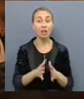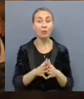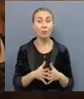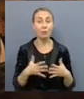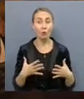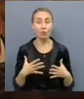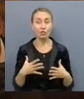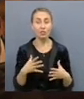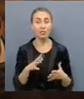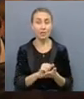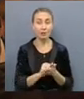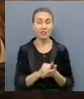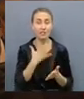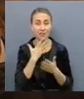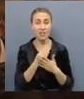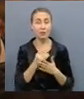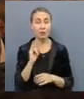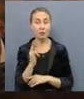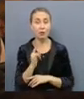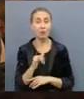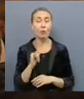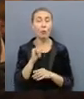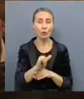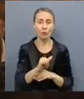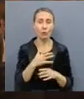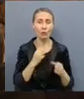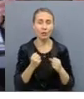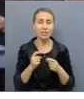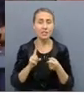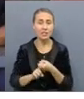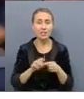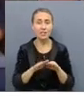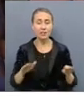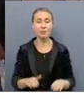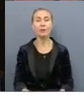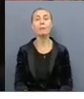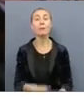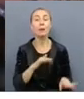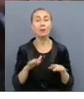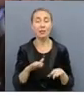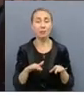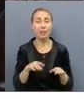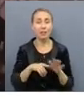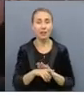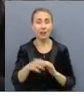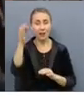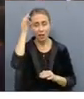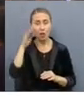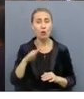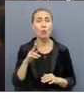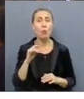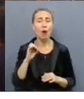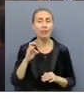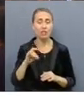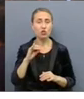он занимается своим ребенком, то есть больше это у него укрепляет его связь с детьми. Мероприятие началось с воспоминаний о Куаныше Жуматаеве,